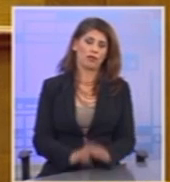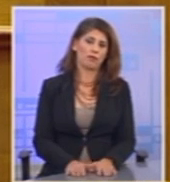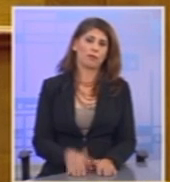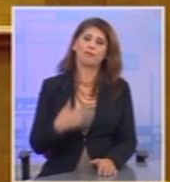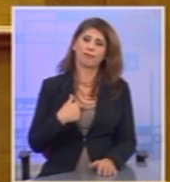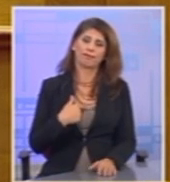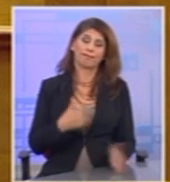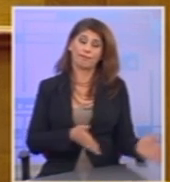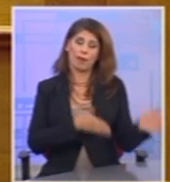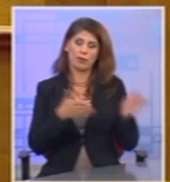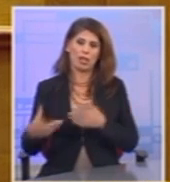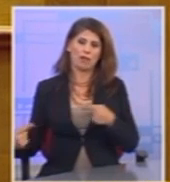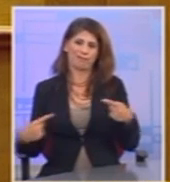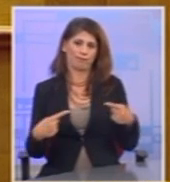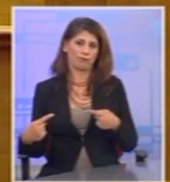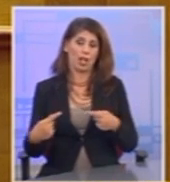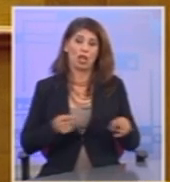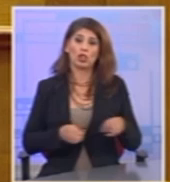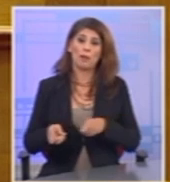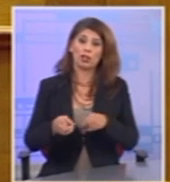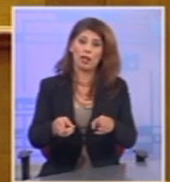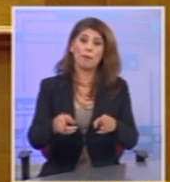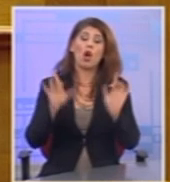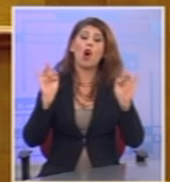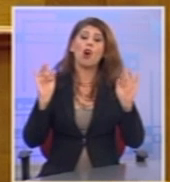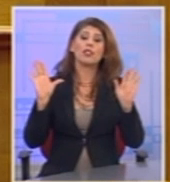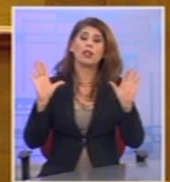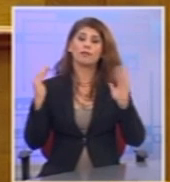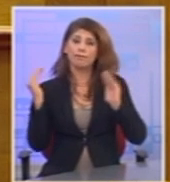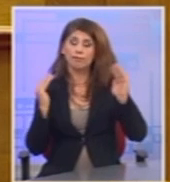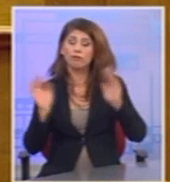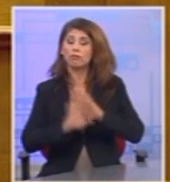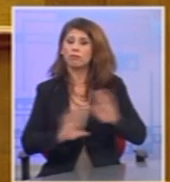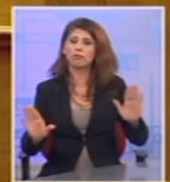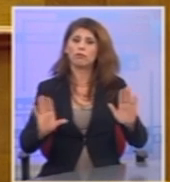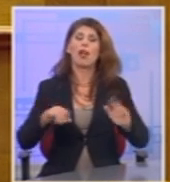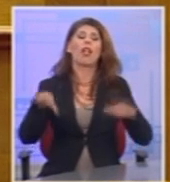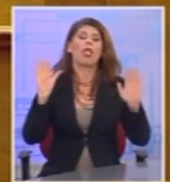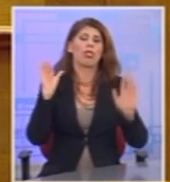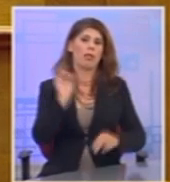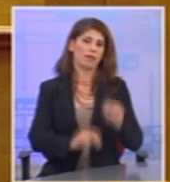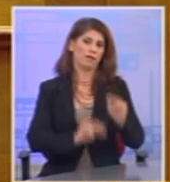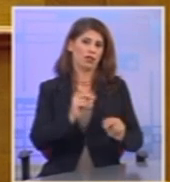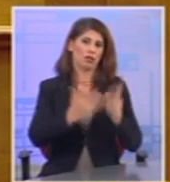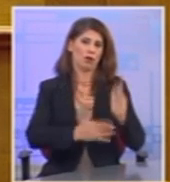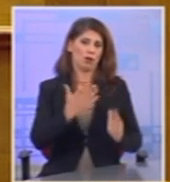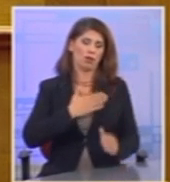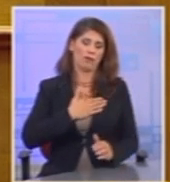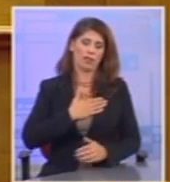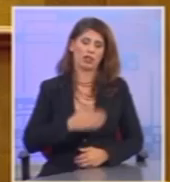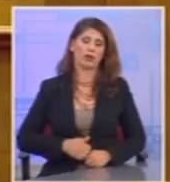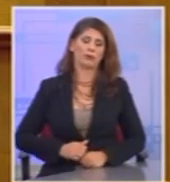Είμαστε αντίπαλοι. Το ποτάμι, χωρίς κανένα ενδιασμό, καταψηφίζει τον προϋπολογισμό σας. Σας ευχαριστώ.